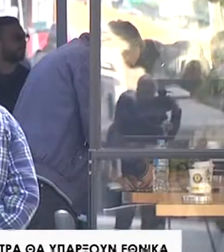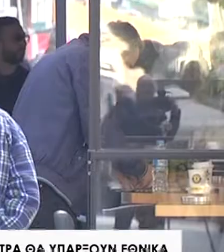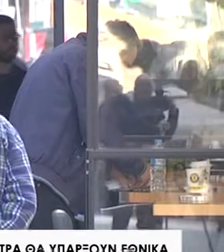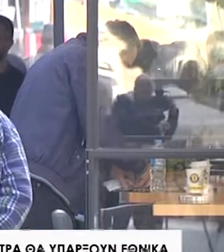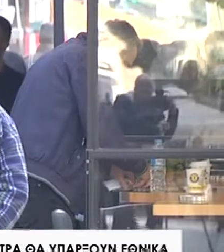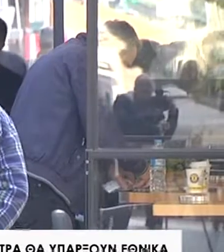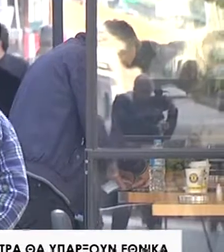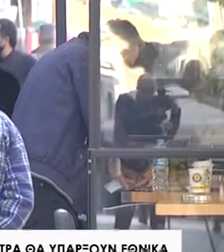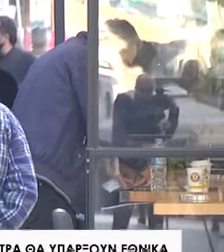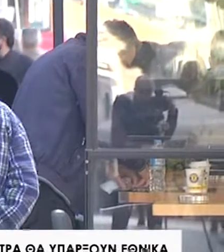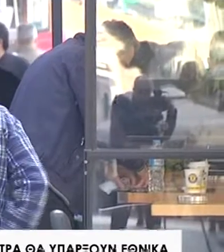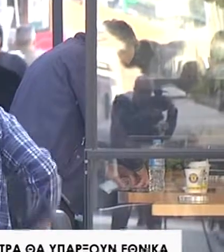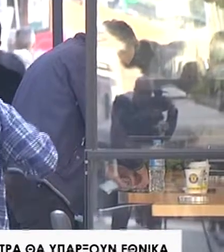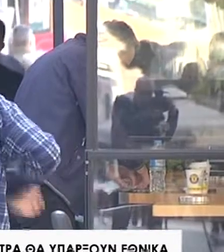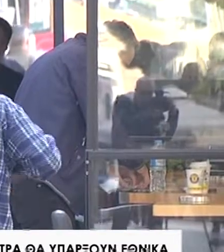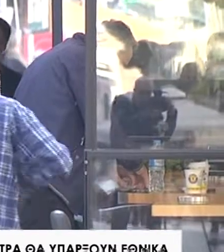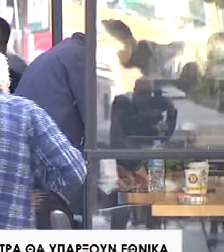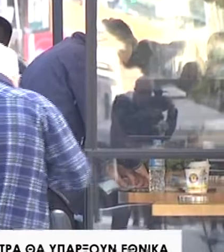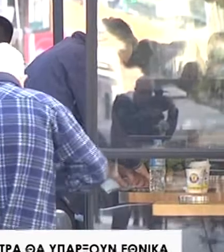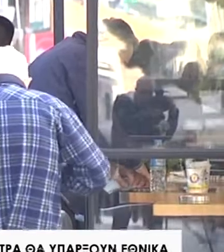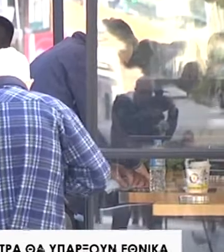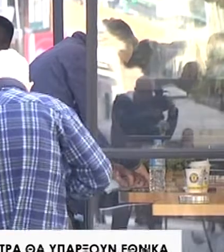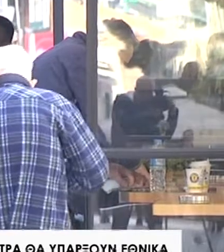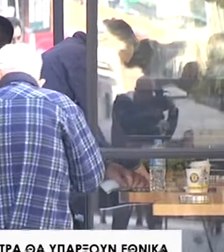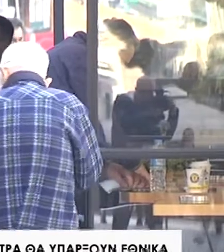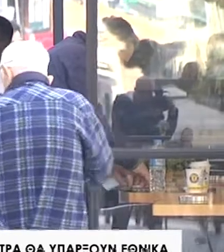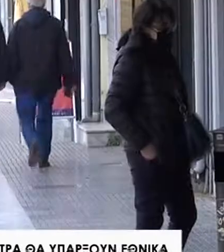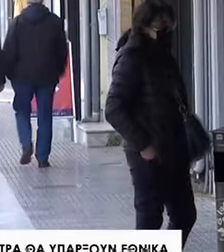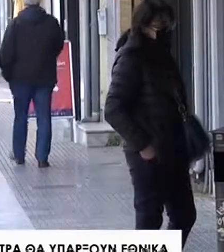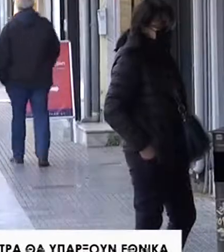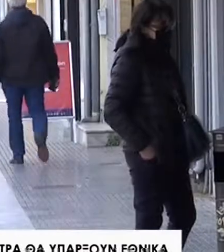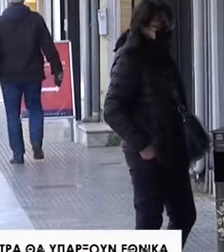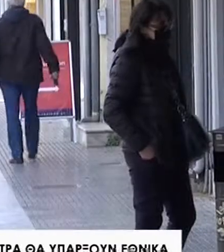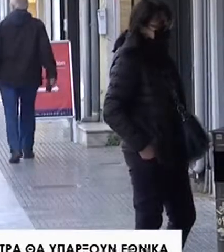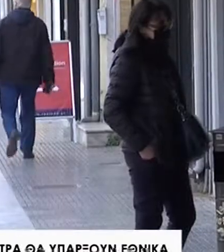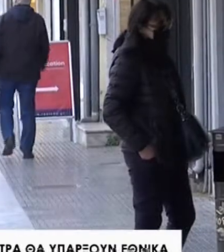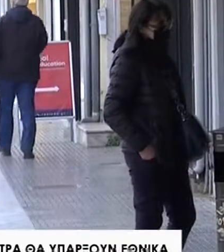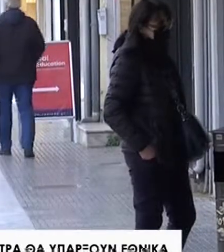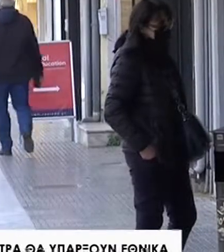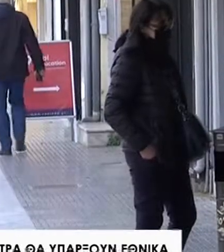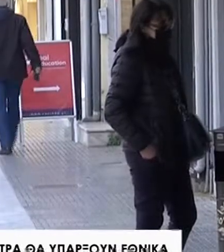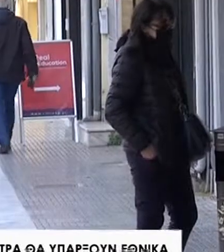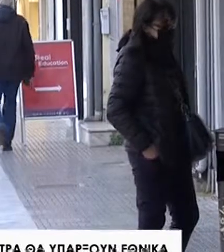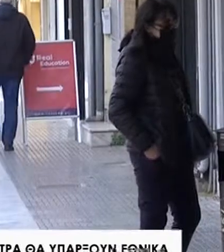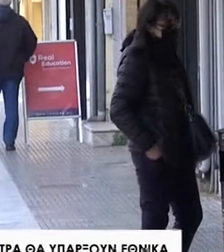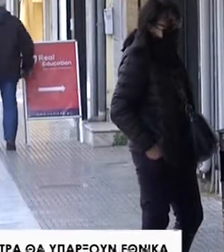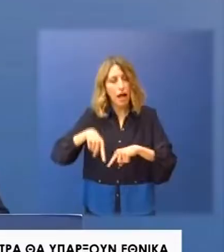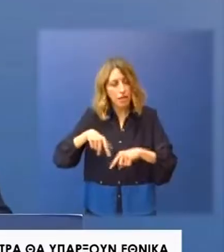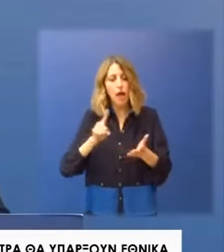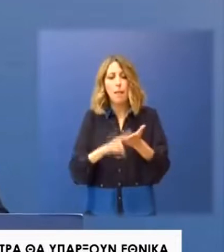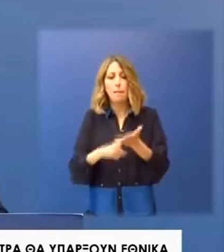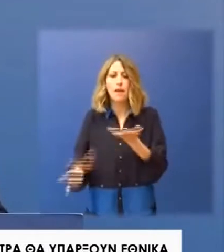νοικοκυριών, επιχειρήσεων και πολιτών. Εφόσον δεν υπάρξουν ευρωπαϊκά μέτρα, θα υπάρξουν εθνικά, είπε. Ο Πρωθυπουργός επιμένει